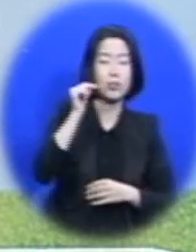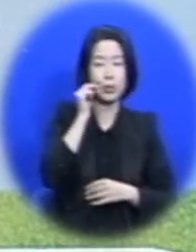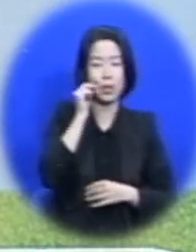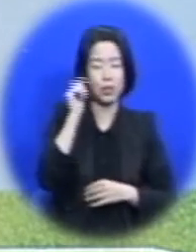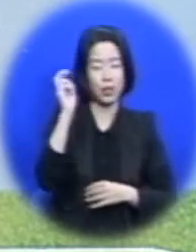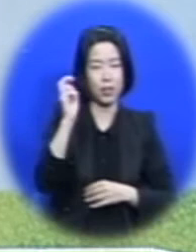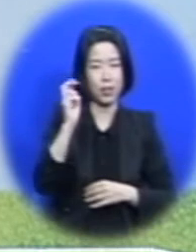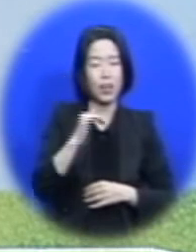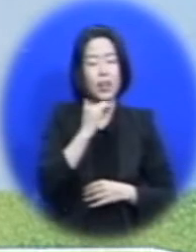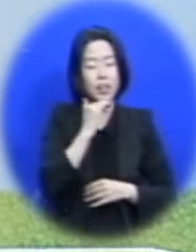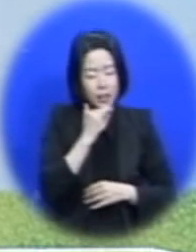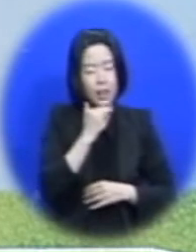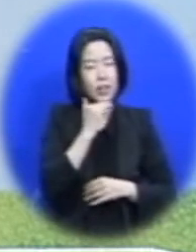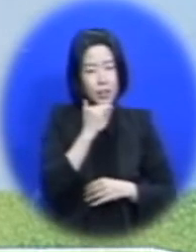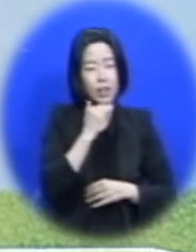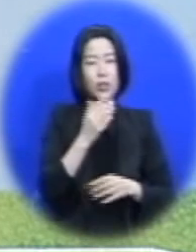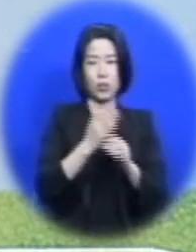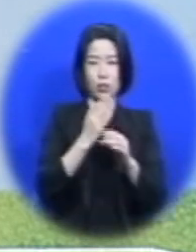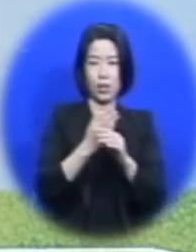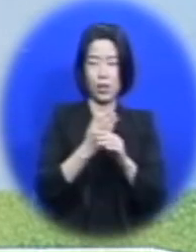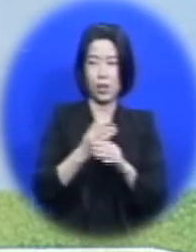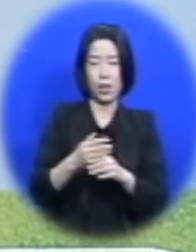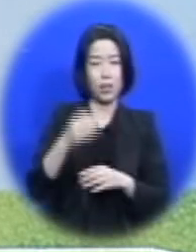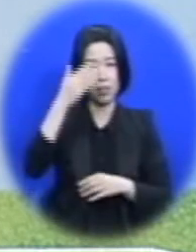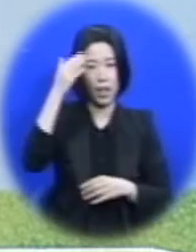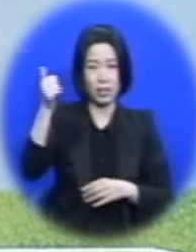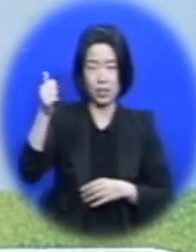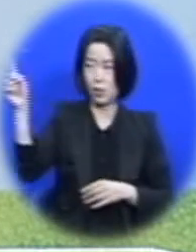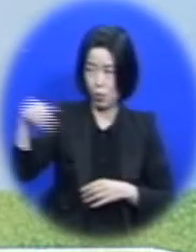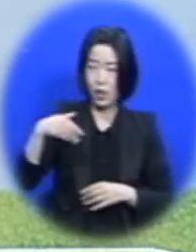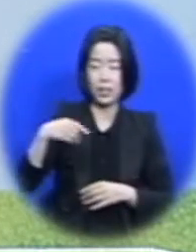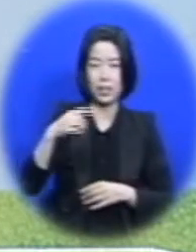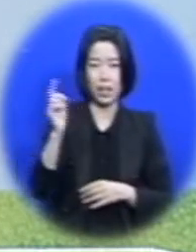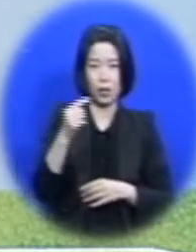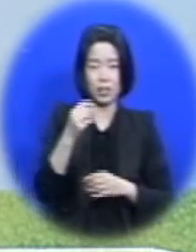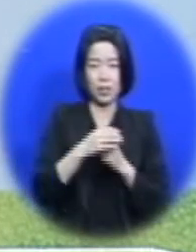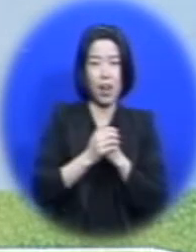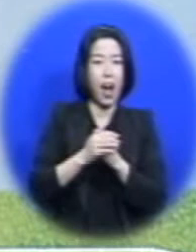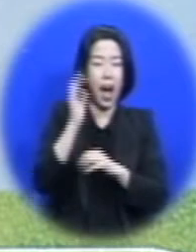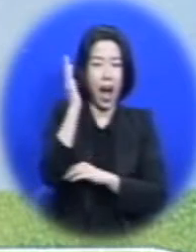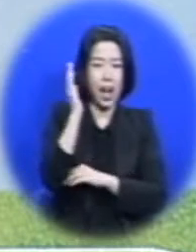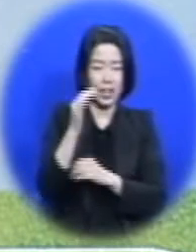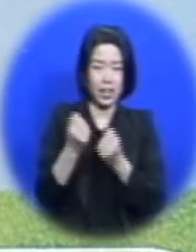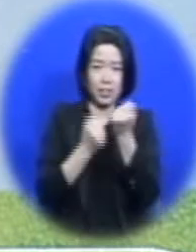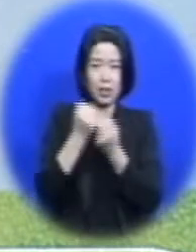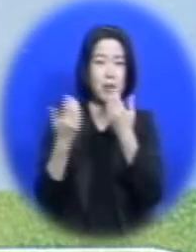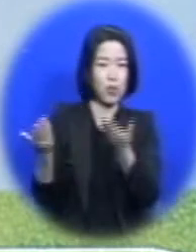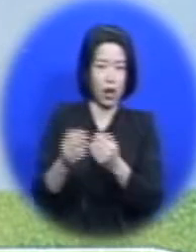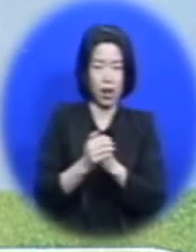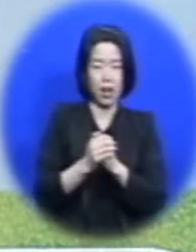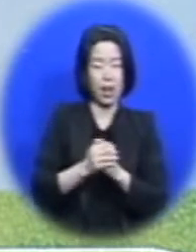기다리다가 아 아저씨가 오라고 해서 나온 거죠 아저씨가 그 아이에게 설명해 주었어요 얘야